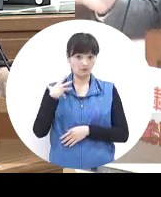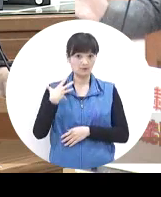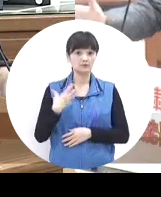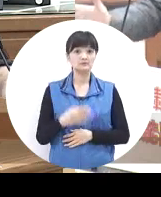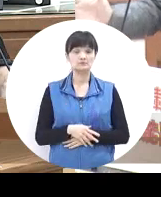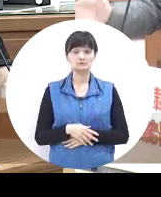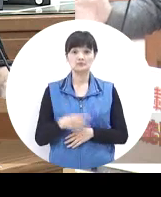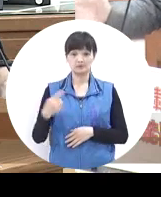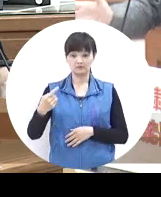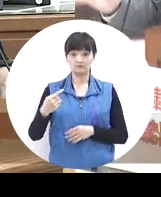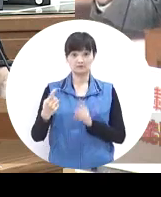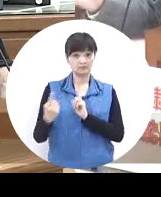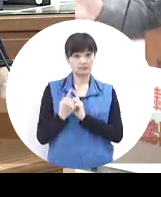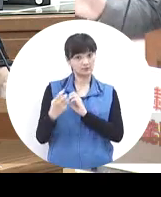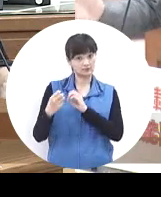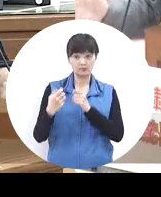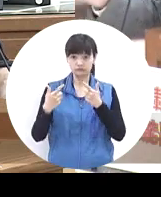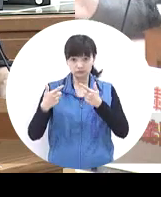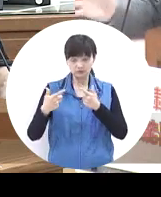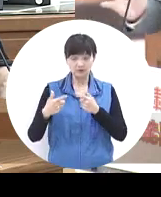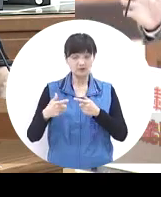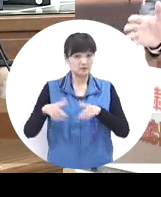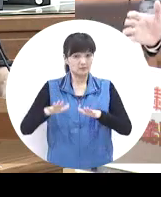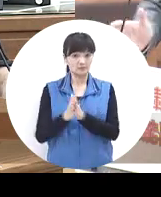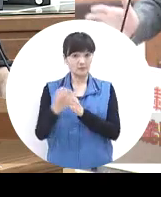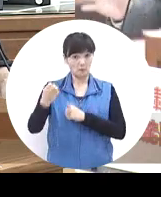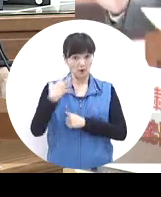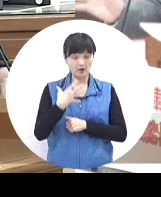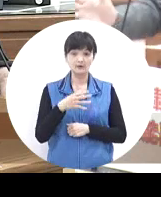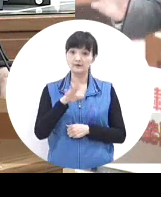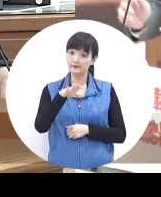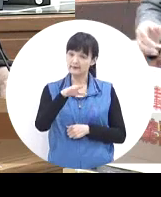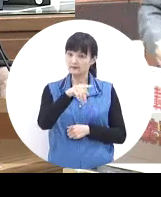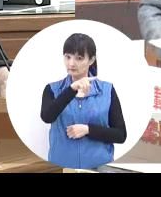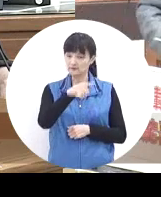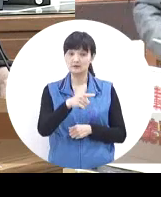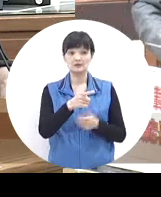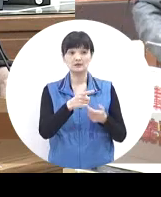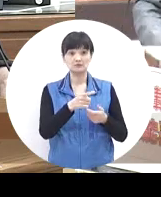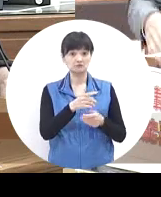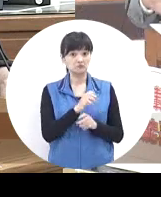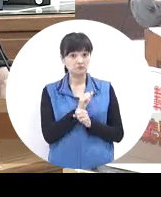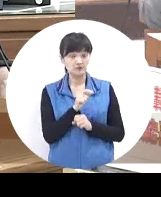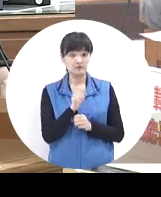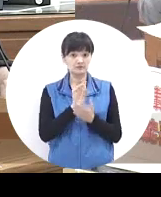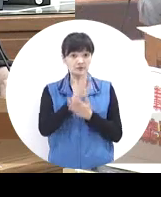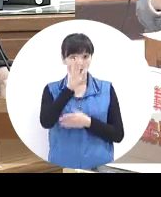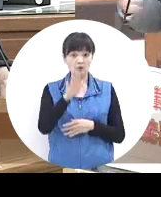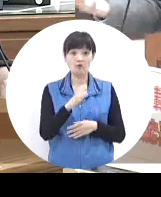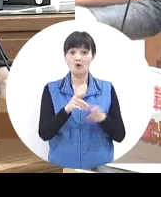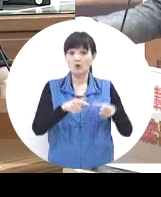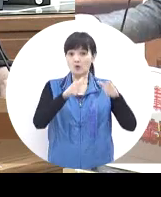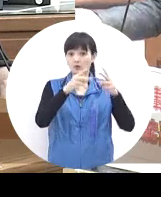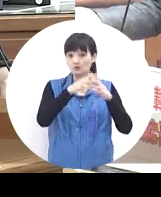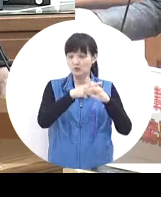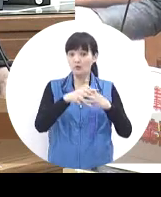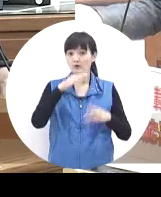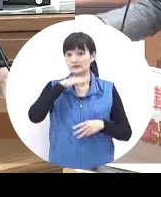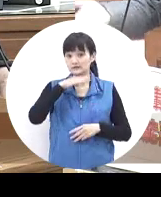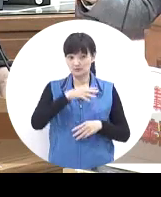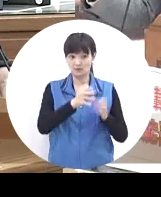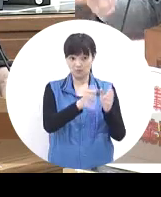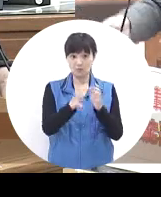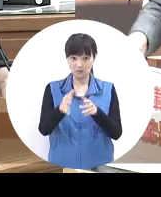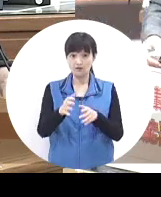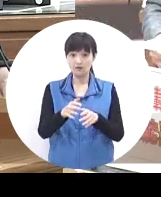来跟我讨论，他跟我告知说要在芦洲跟戏子设这个水肥的投入站。那对我们来讲，当地议员当然没办法去接受嘛。